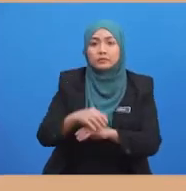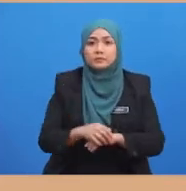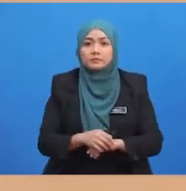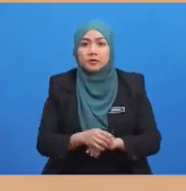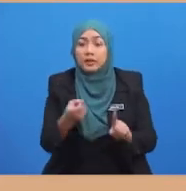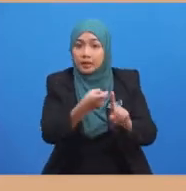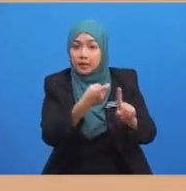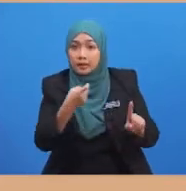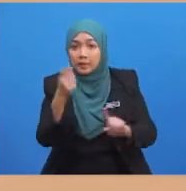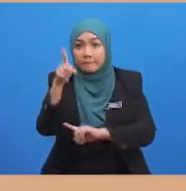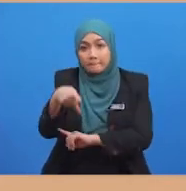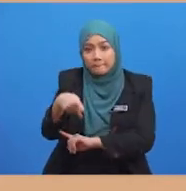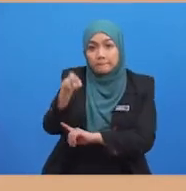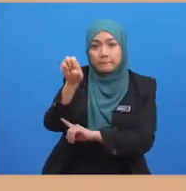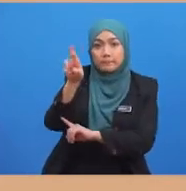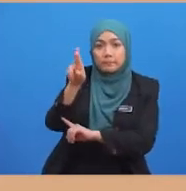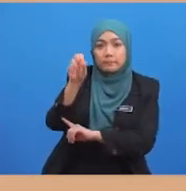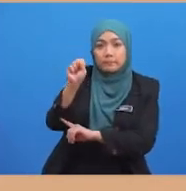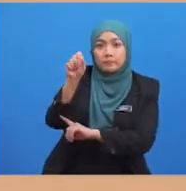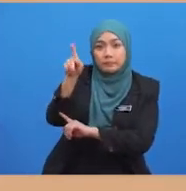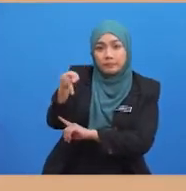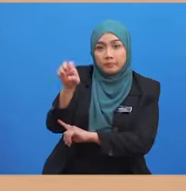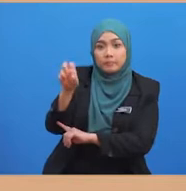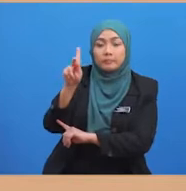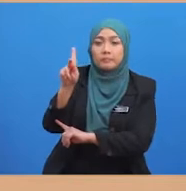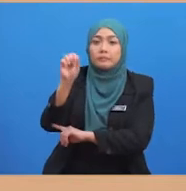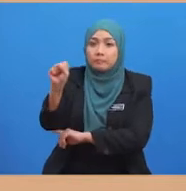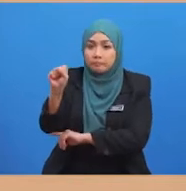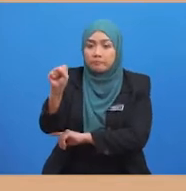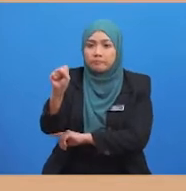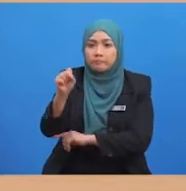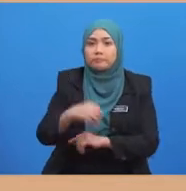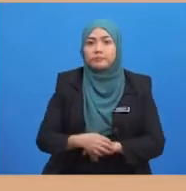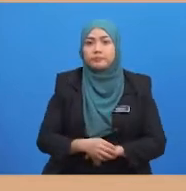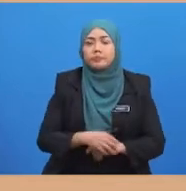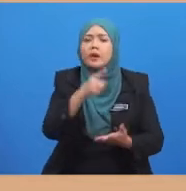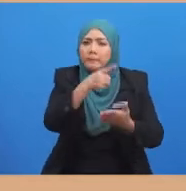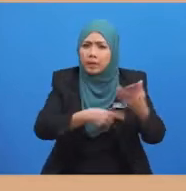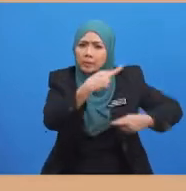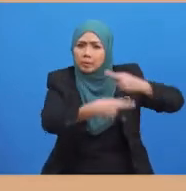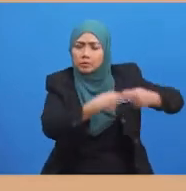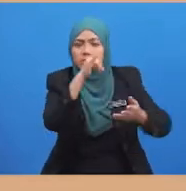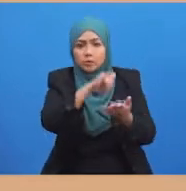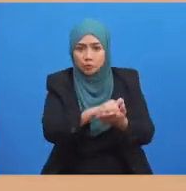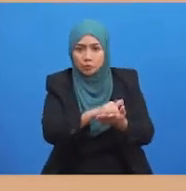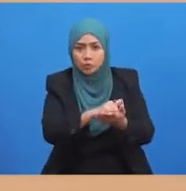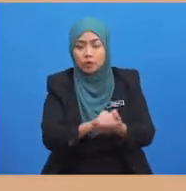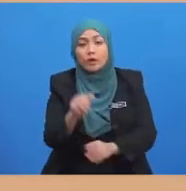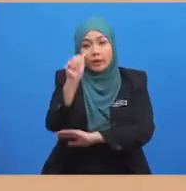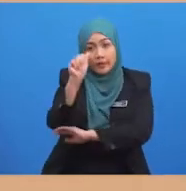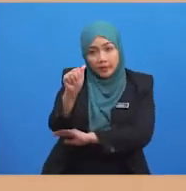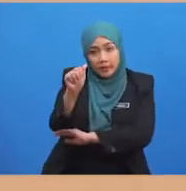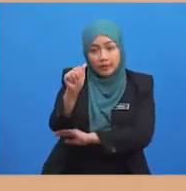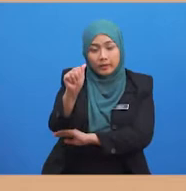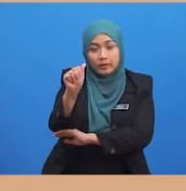perspex. Apakah proses itu? A. Penyulingan, B.